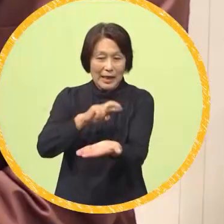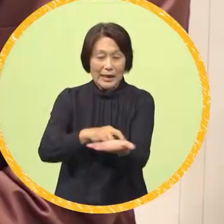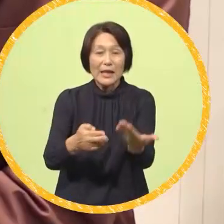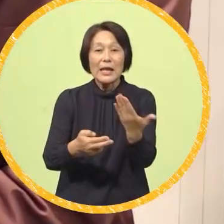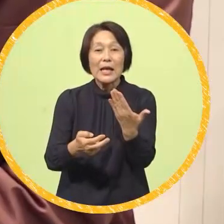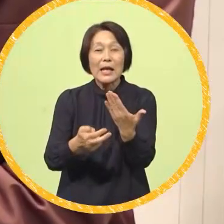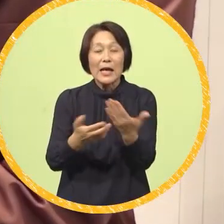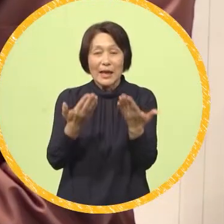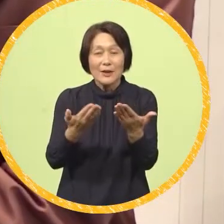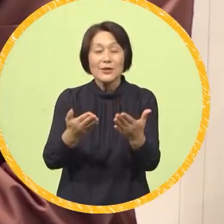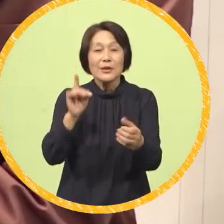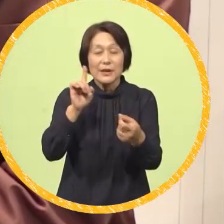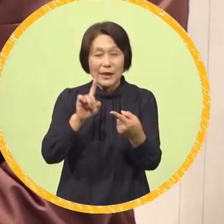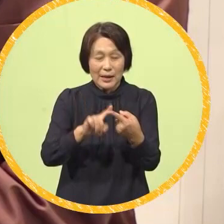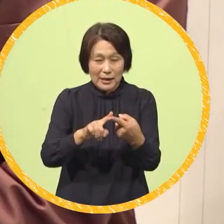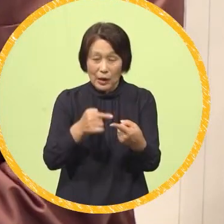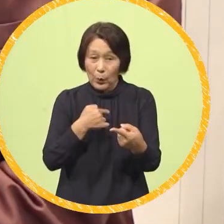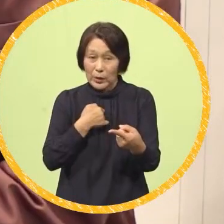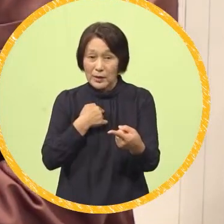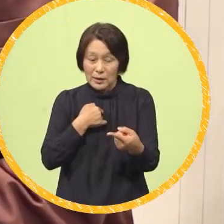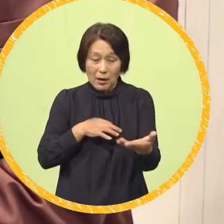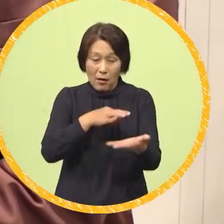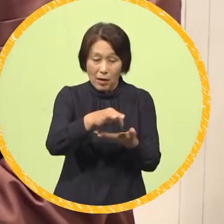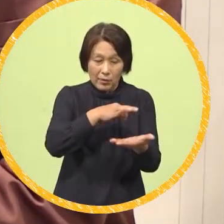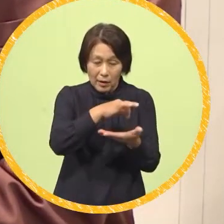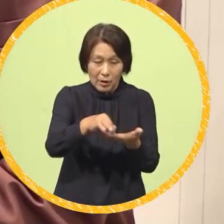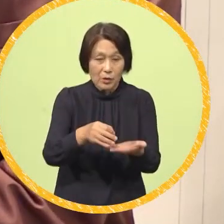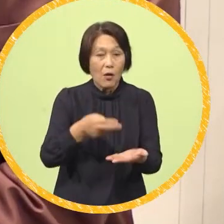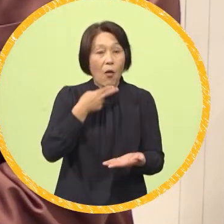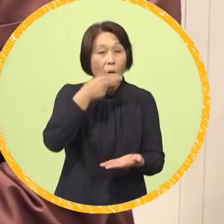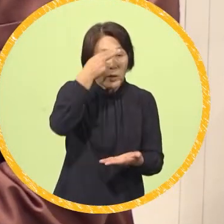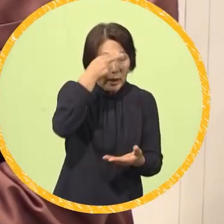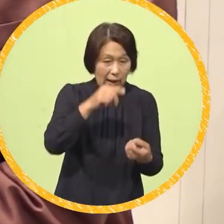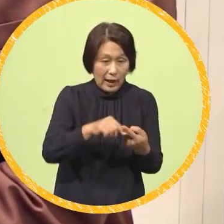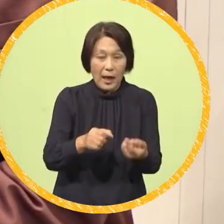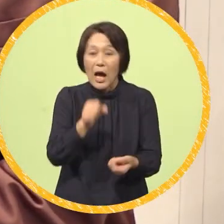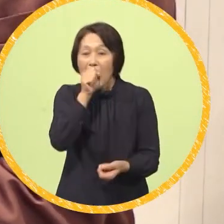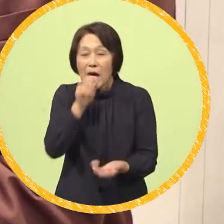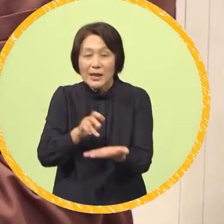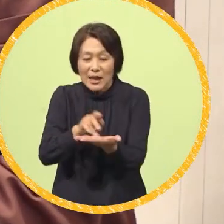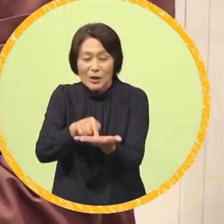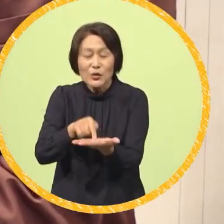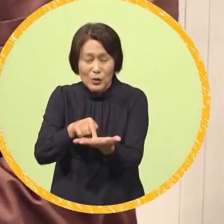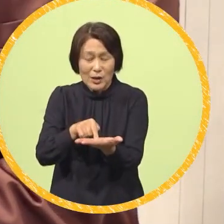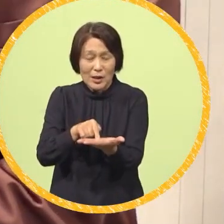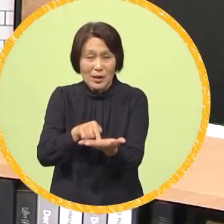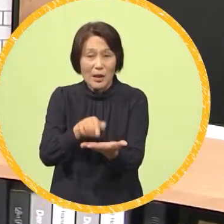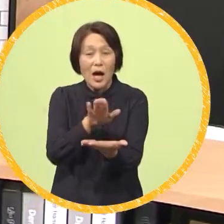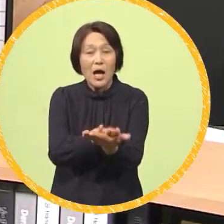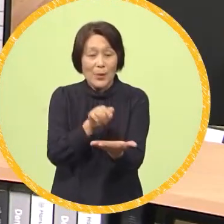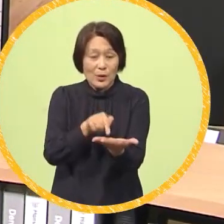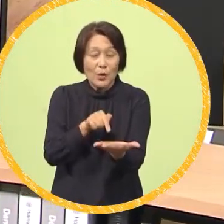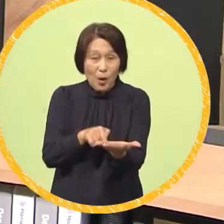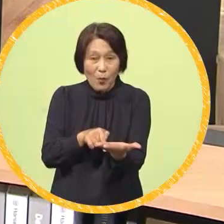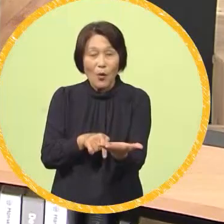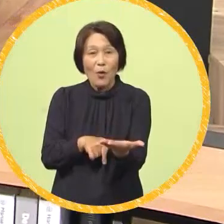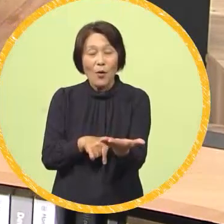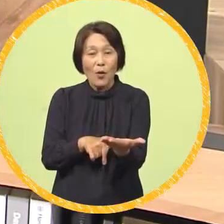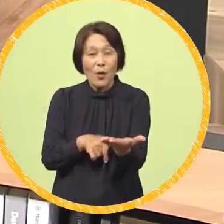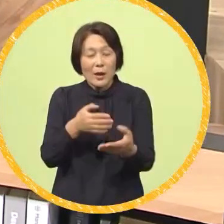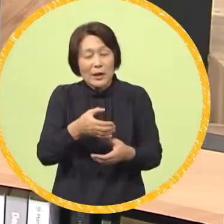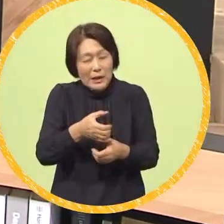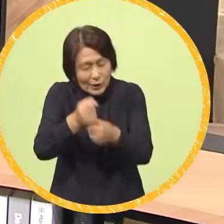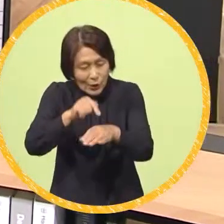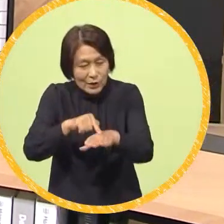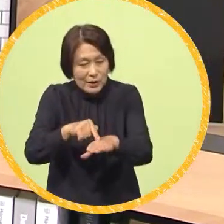に見ると普段我々がお店で購入できるようなお酒や風邪薬といったあの、まあ、合法のものですよね。こういったものにも依存